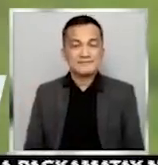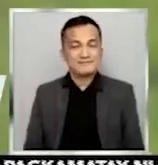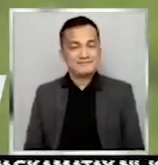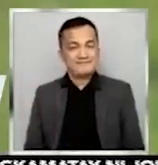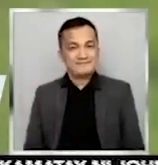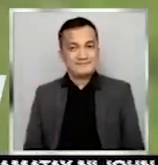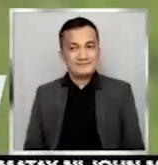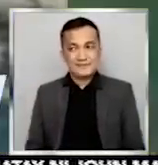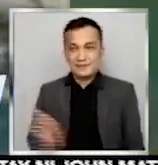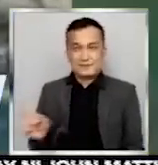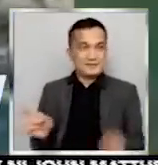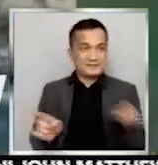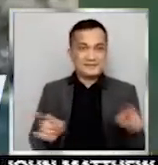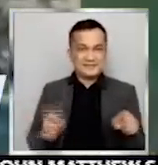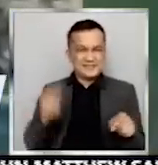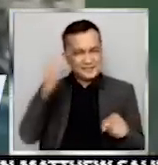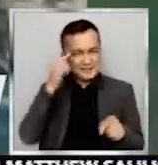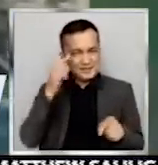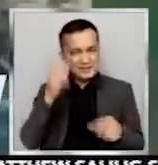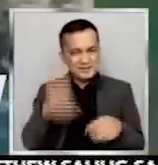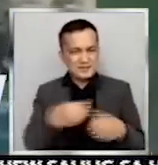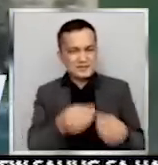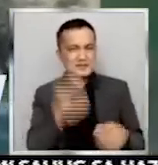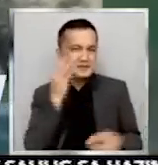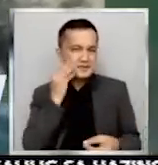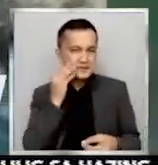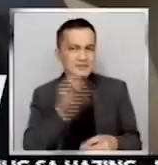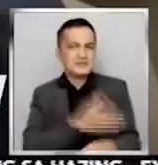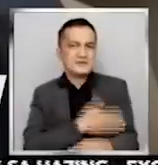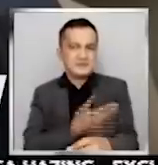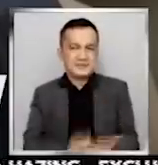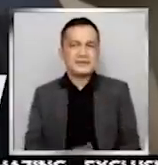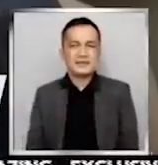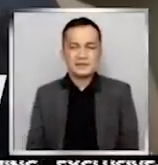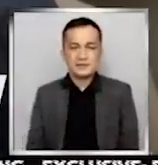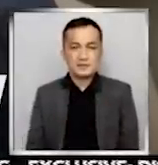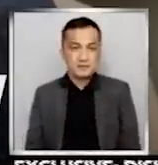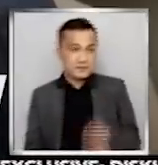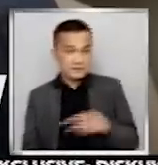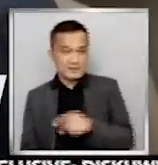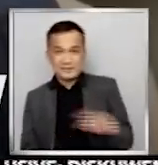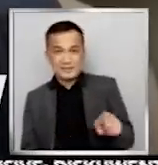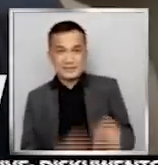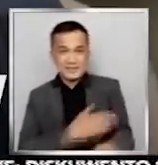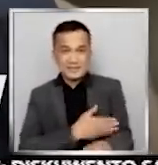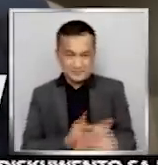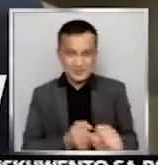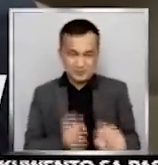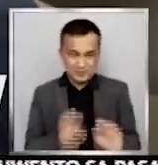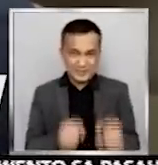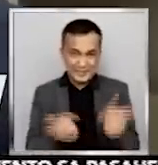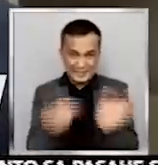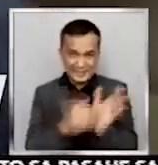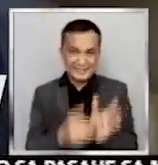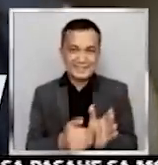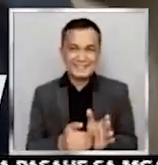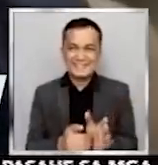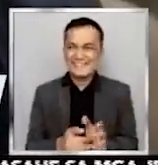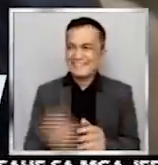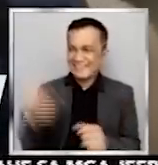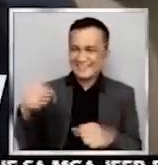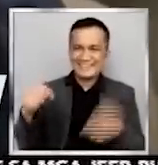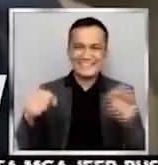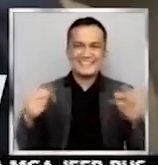itong ipa-experience sa kanilang magiging mga anak. Pag nagkaanak kayo, pwede niyong ulitin yan? Opo. Tama